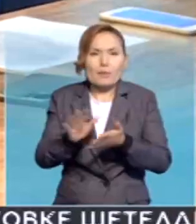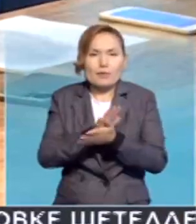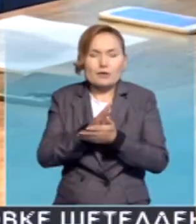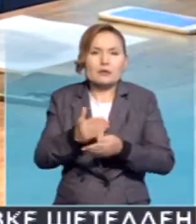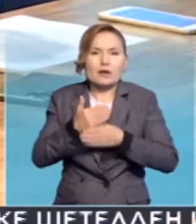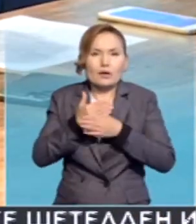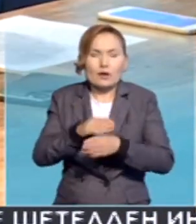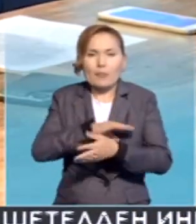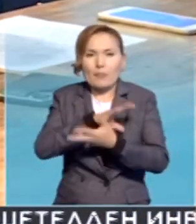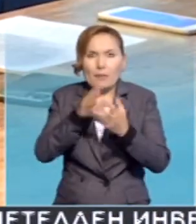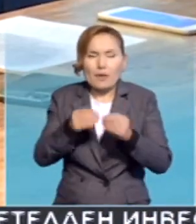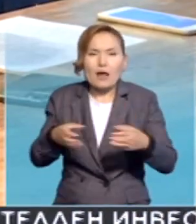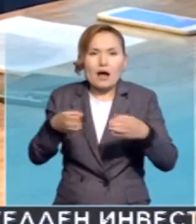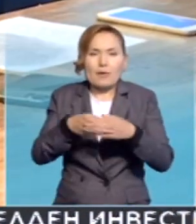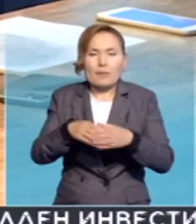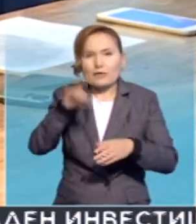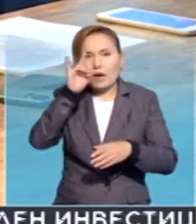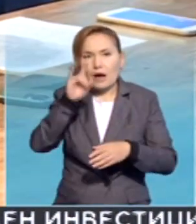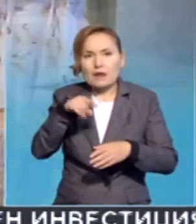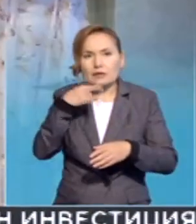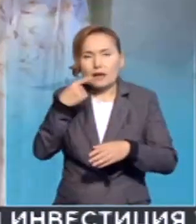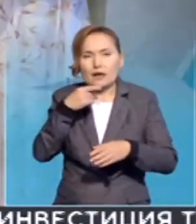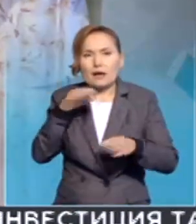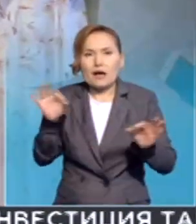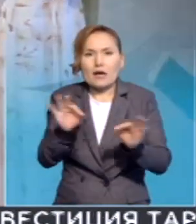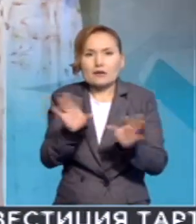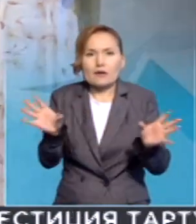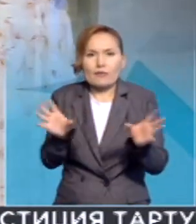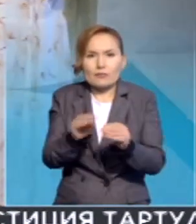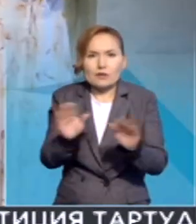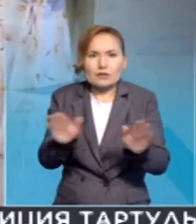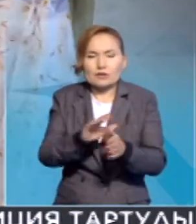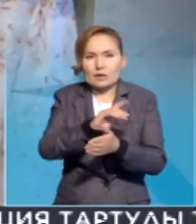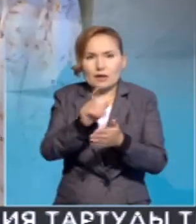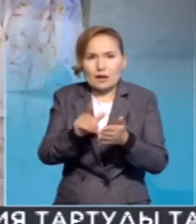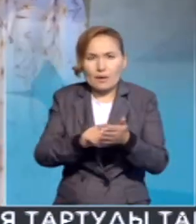Сабақтан кейін барлығы қосылып қазақ әндерін шырқайды.